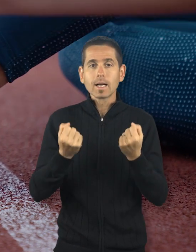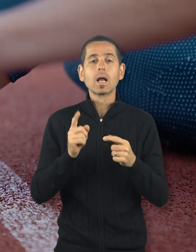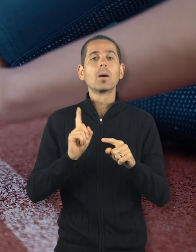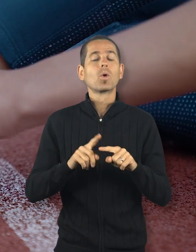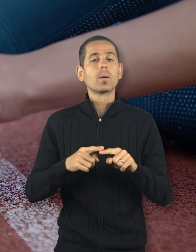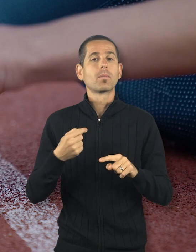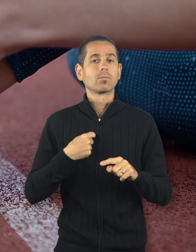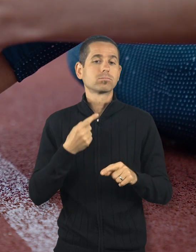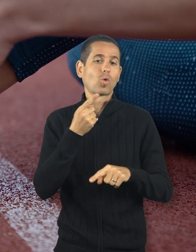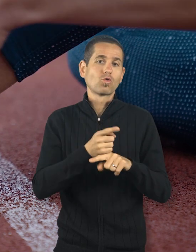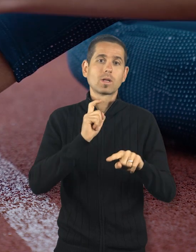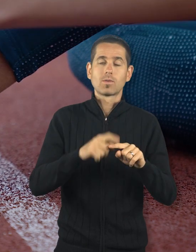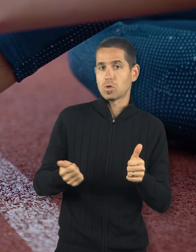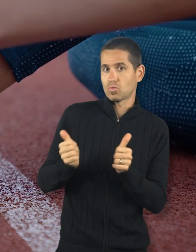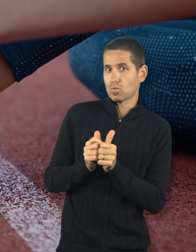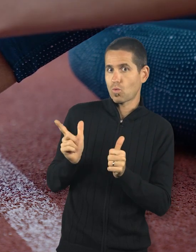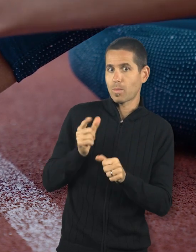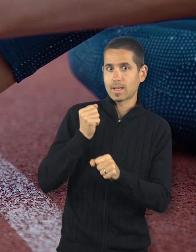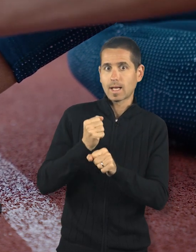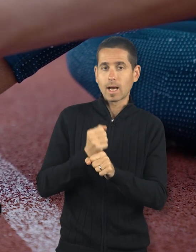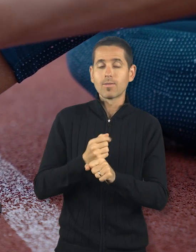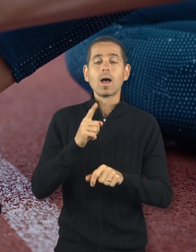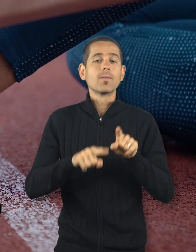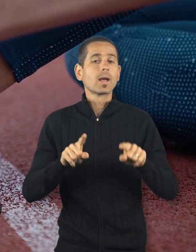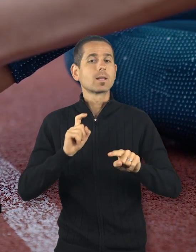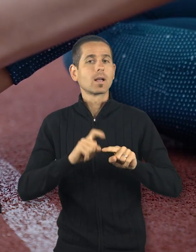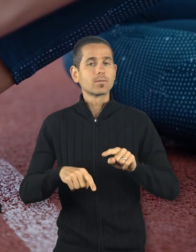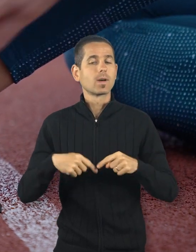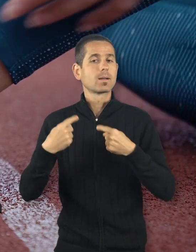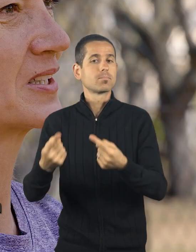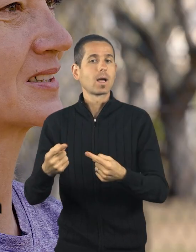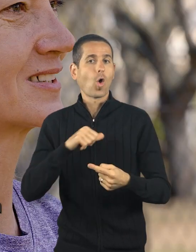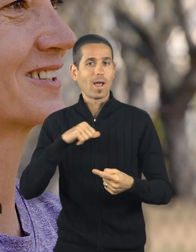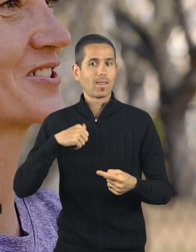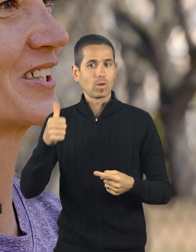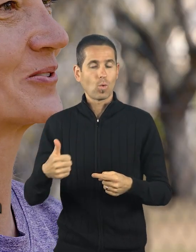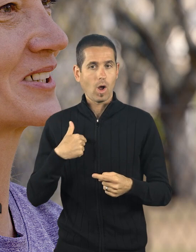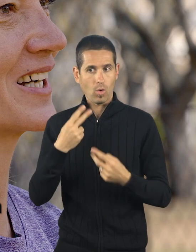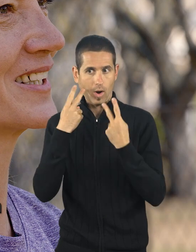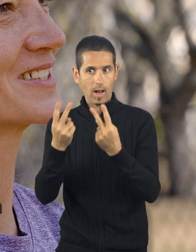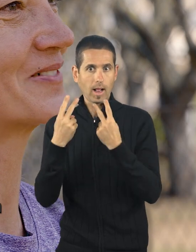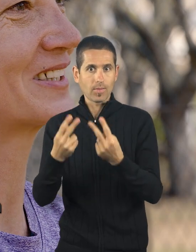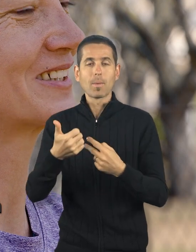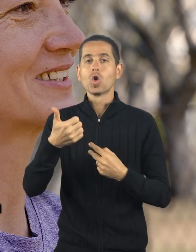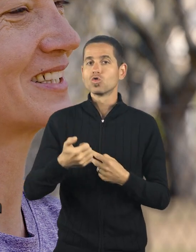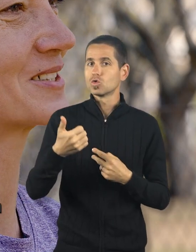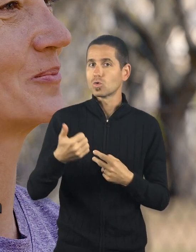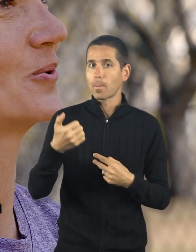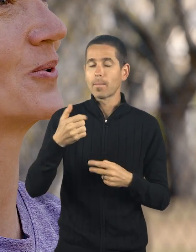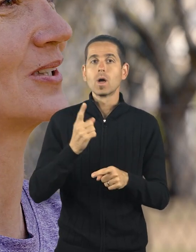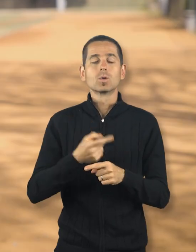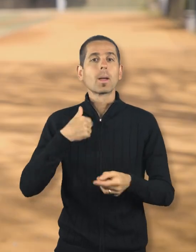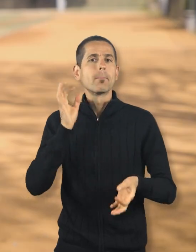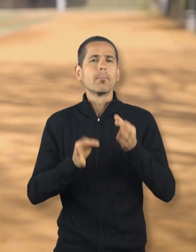delava, določene stvari jo individualno gledam, poštopam, pa probam kakšne tudi take nasvete dati, ne